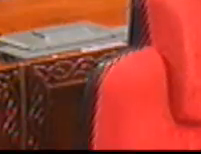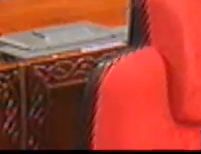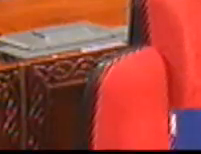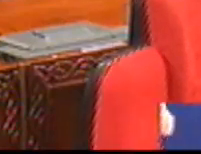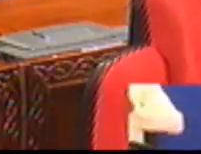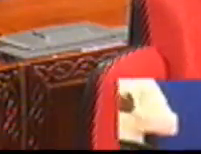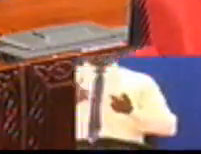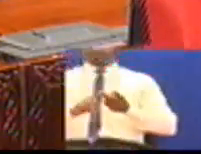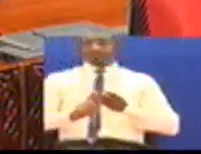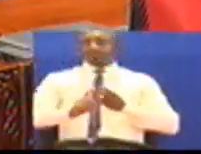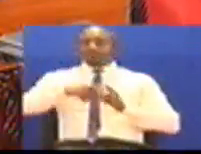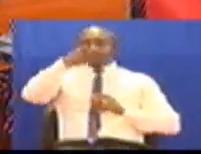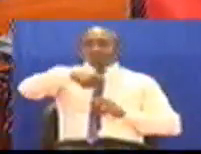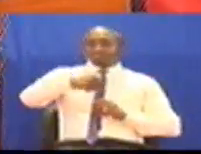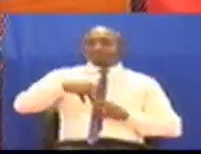niwapongeze mawaziri wote,